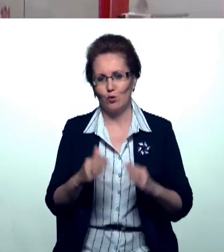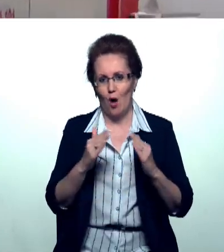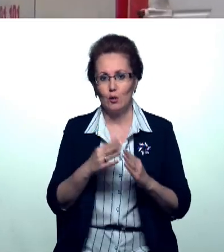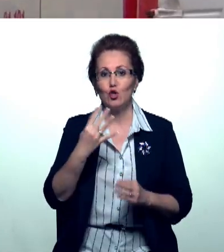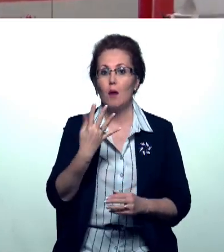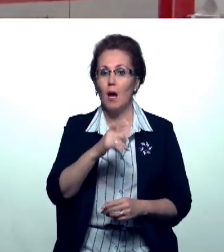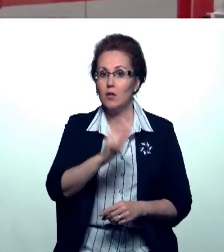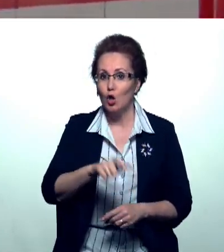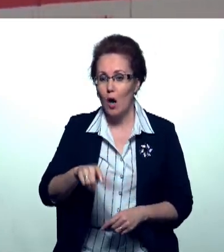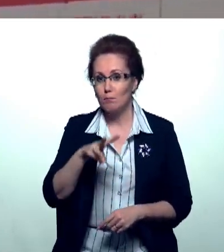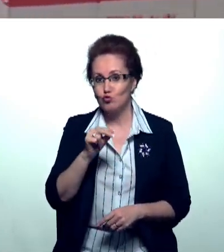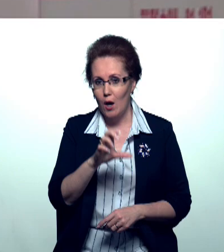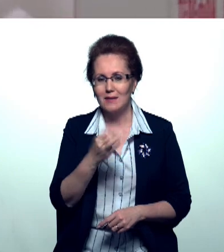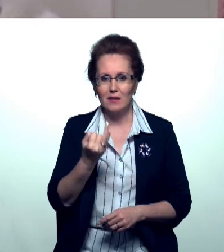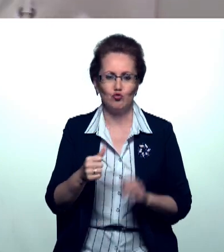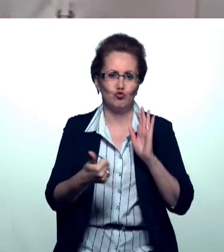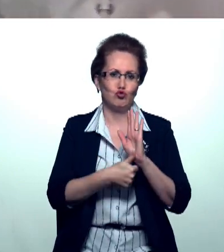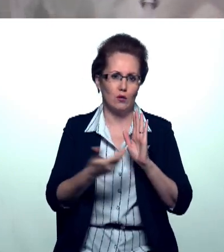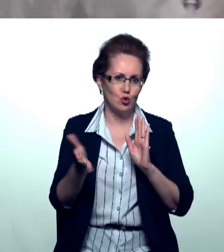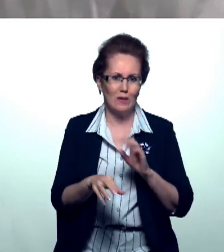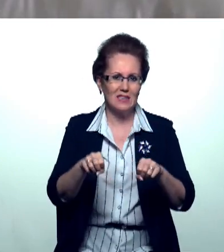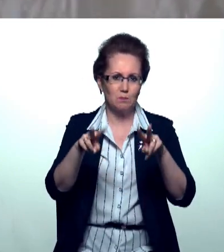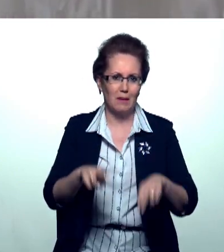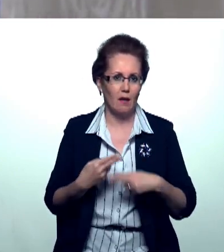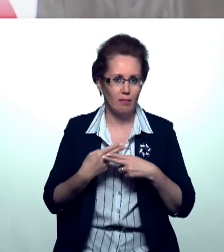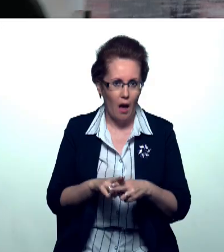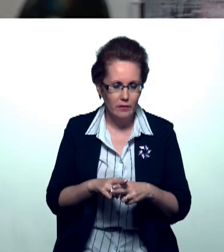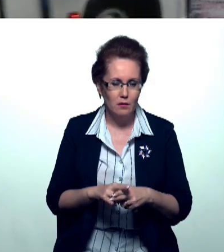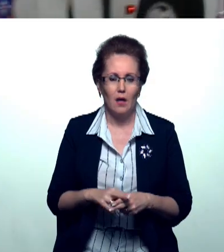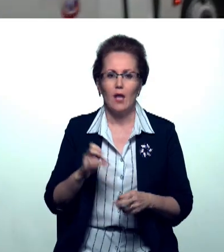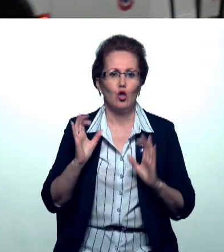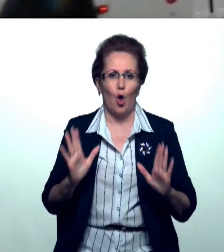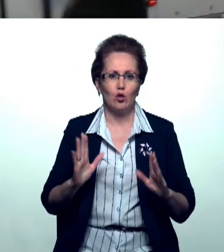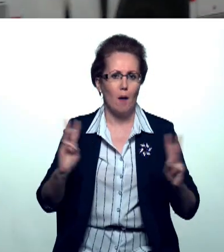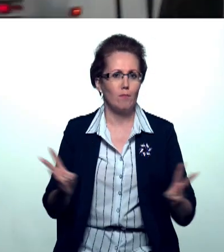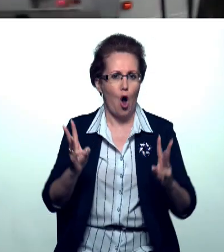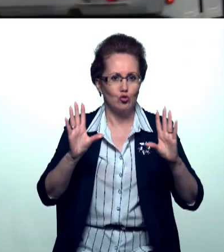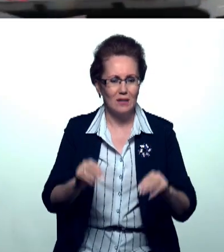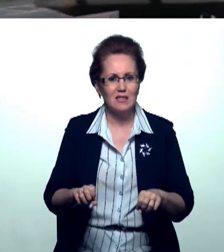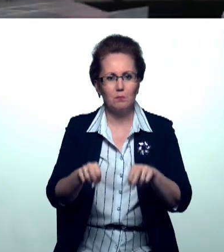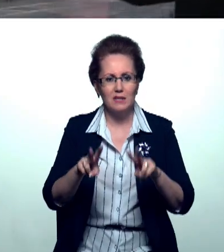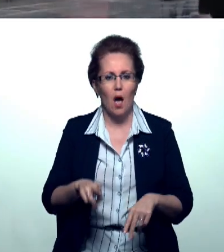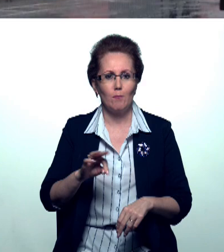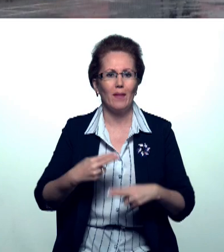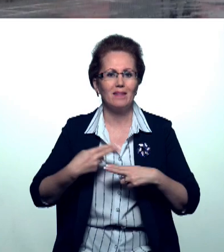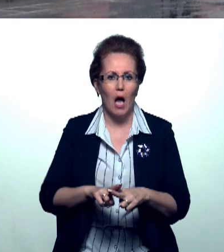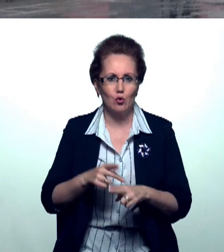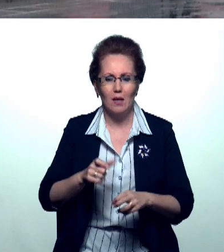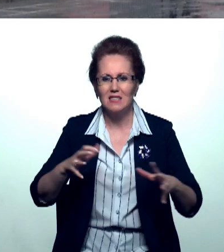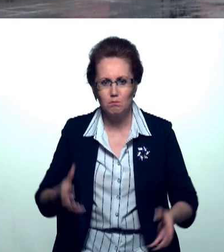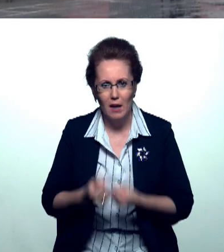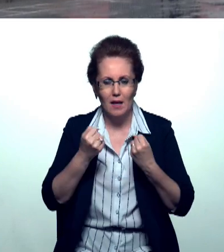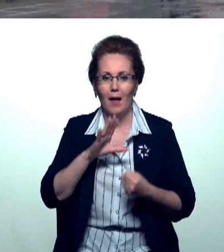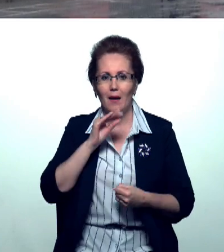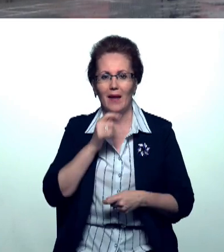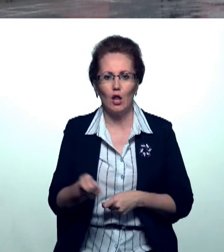сотрудников МЧС и 6 единиц специальной техники. В ее составе не только огнеборцы, но и специалисты по техногенному спасению,